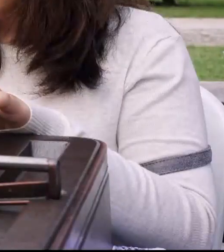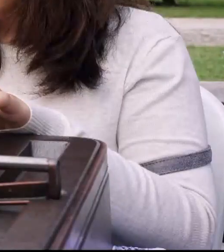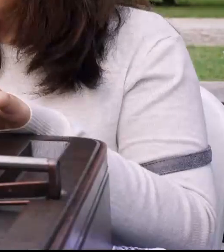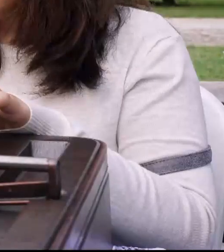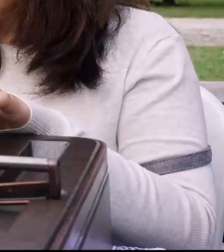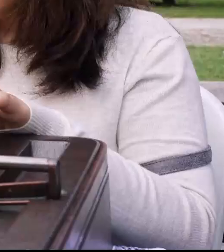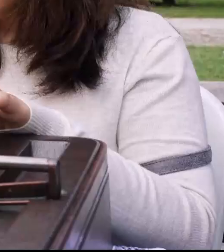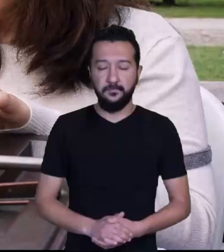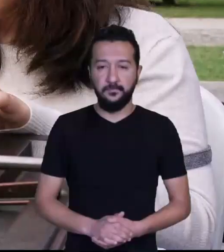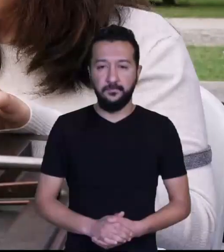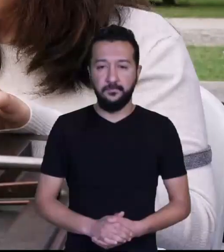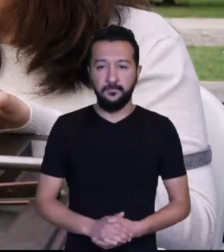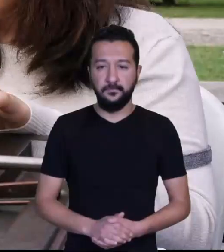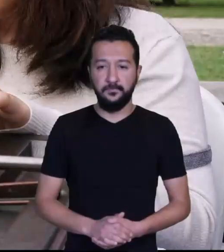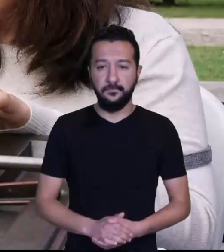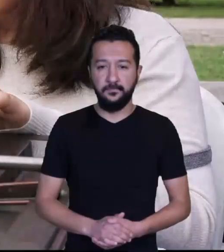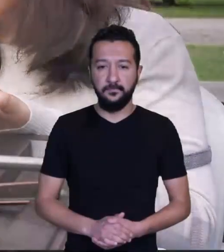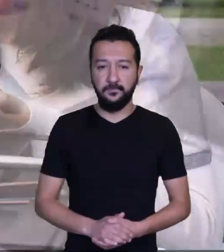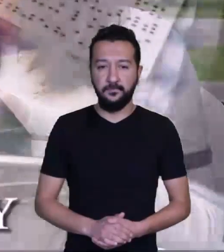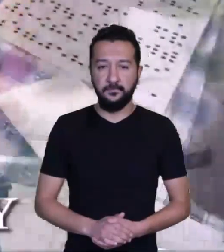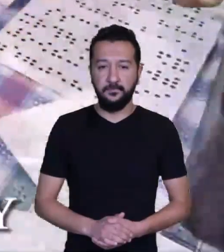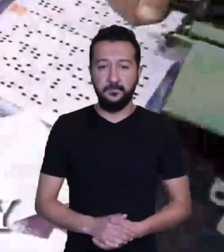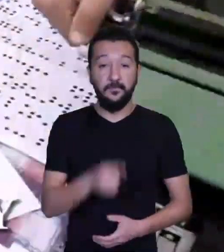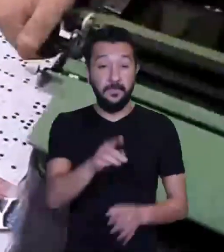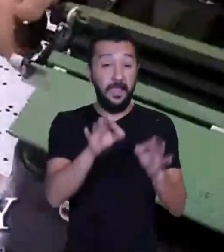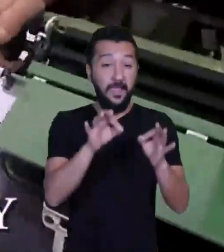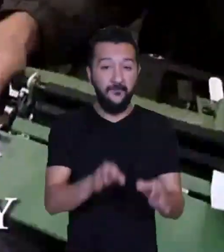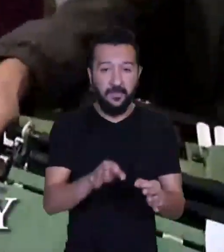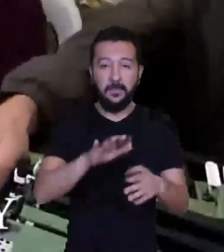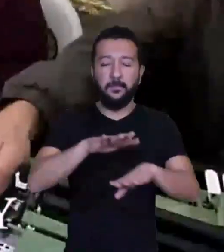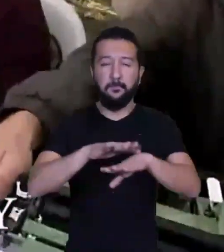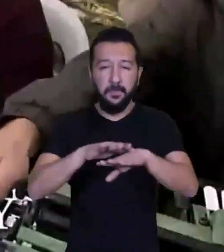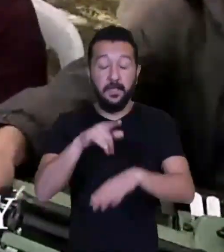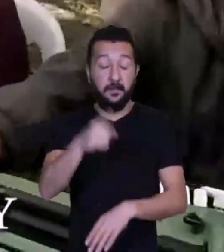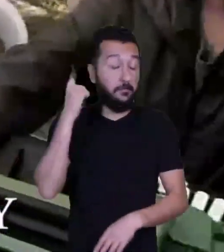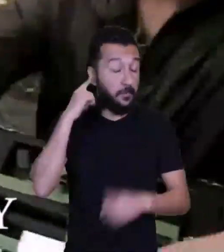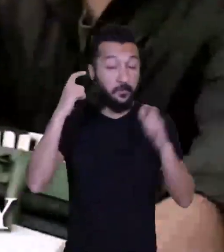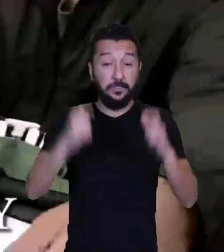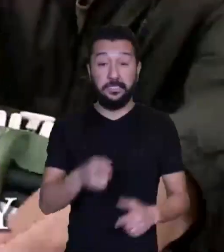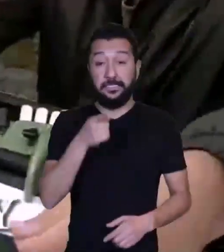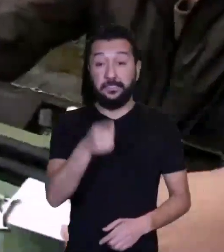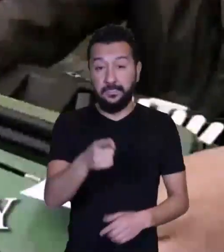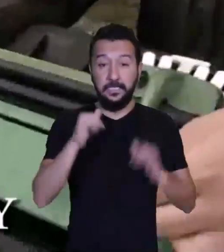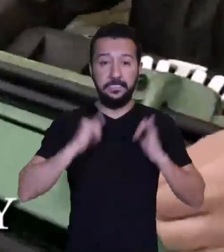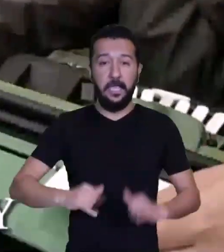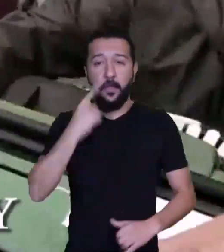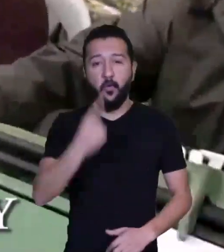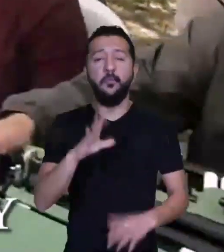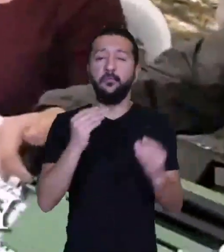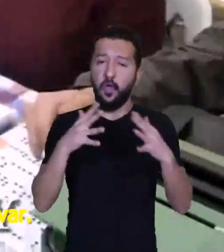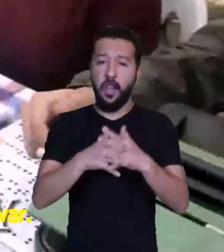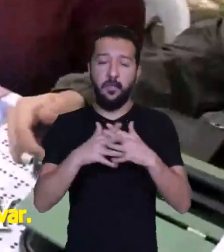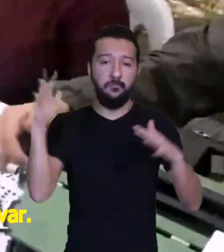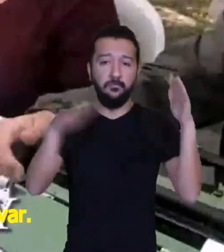çatısıyla Fen Edebiyat Fakültesi var. Braille standında Seda Güney. En meşhur standımız, şu an sakin görüldüğüne bakmayın, çok